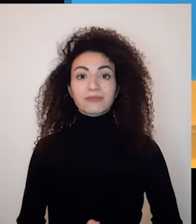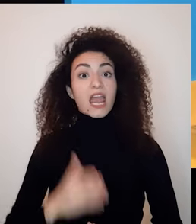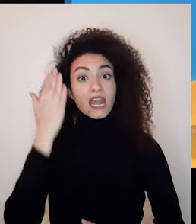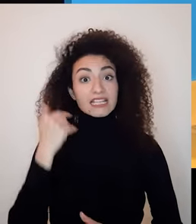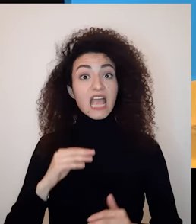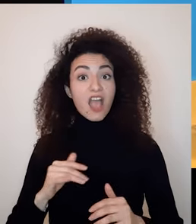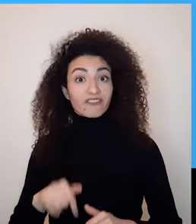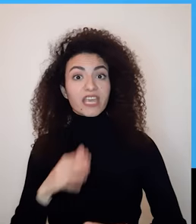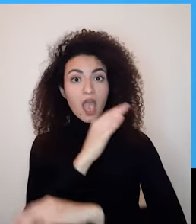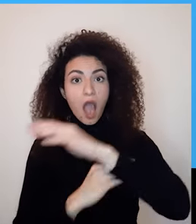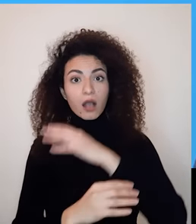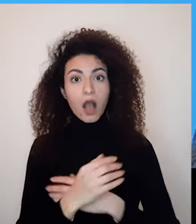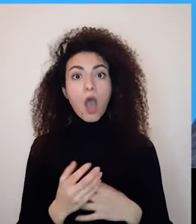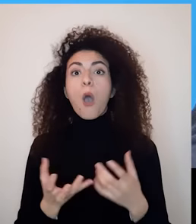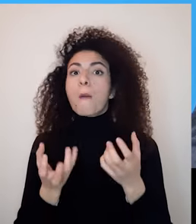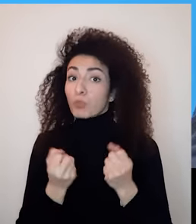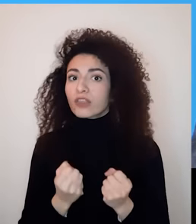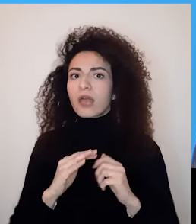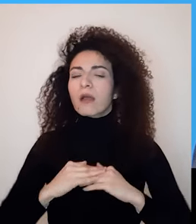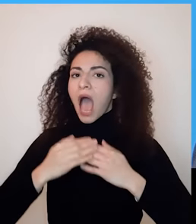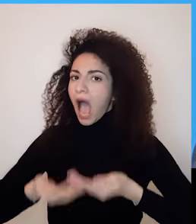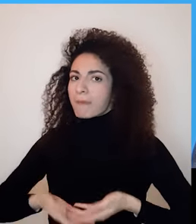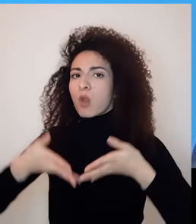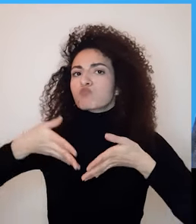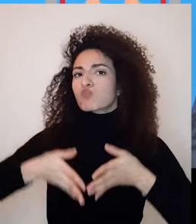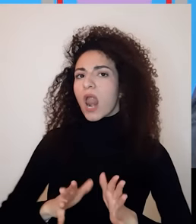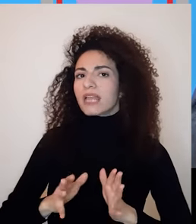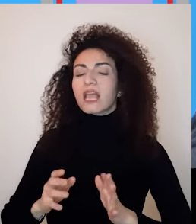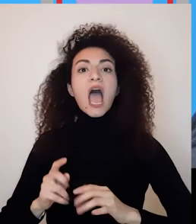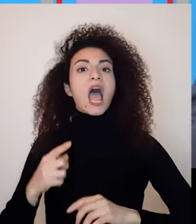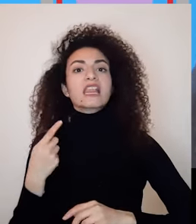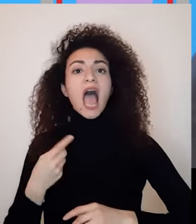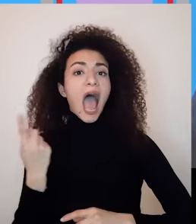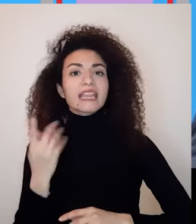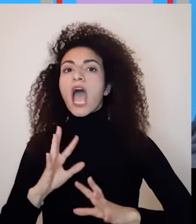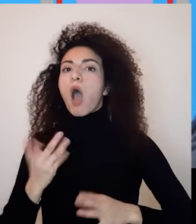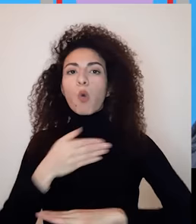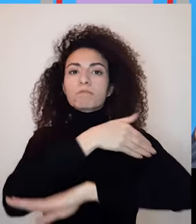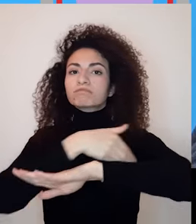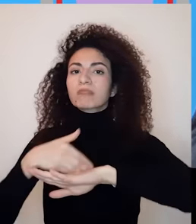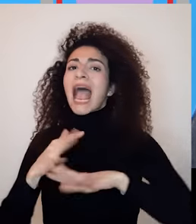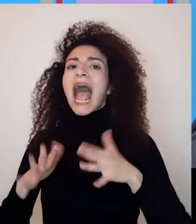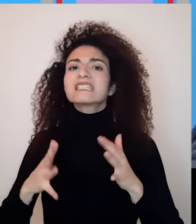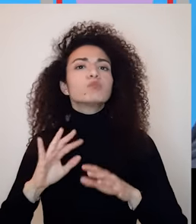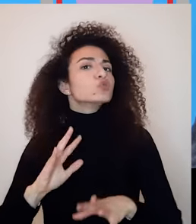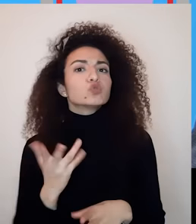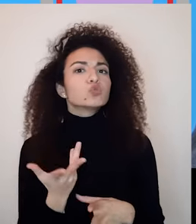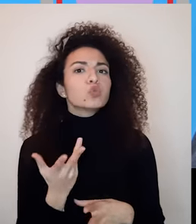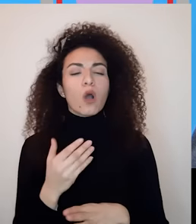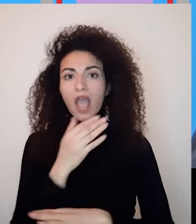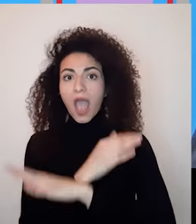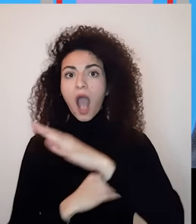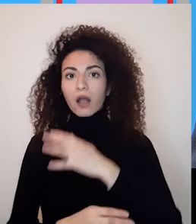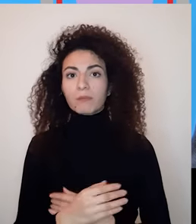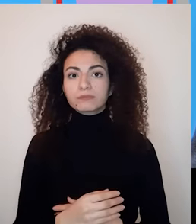خطأ. ليش؟ لأنه ممكن النساء ذوات الإعاقة أنه تحمل وتنجب طبيعياً أو قيصرياً